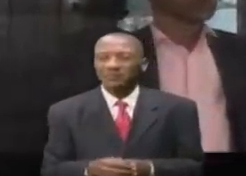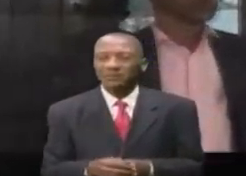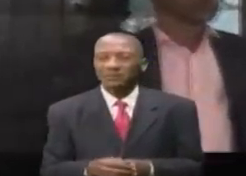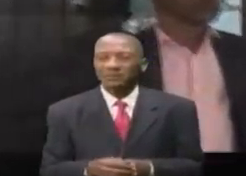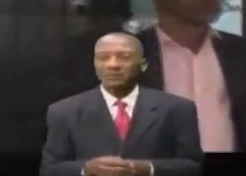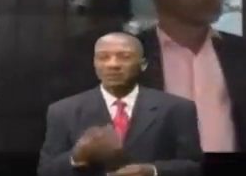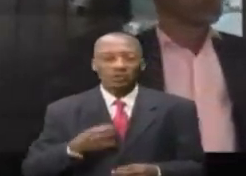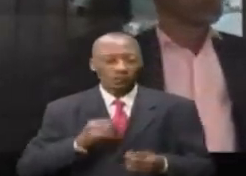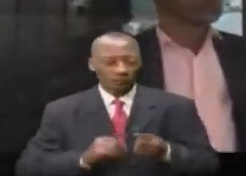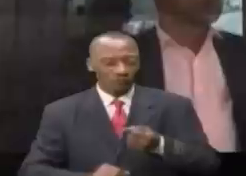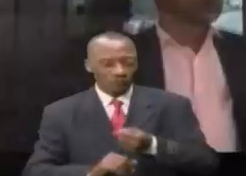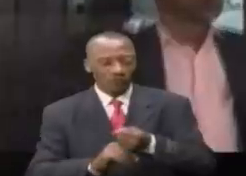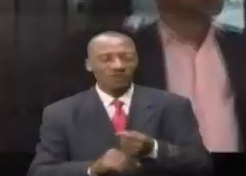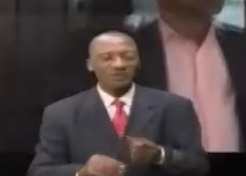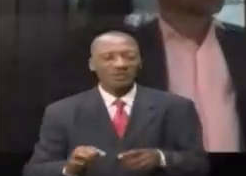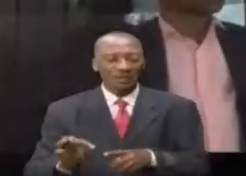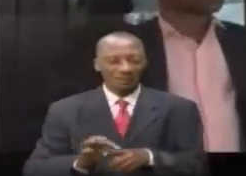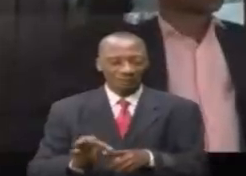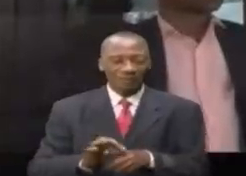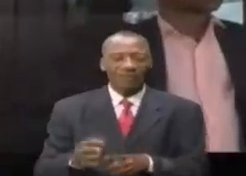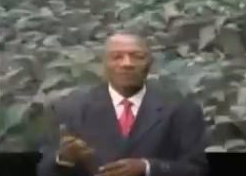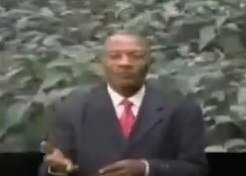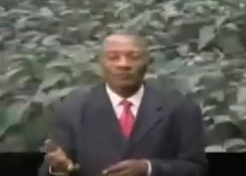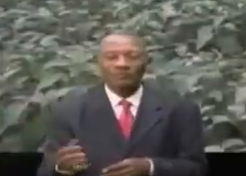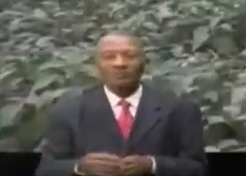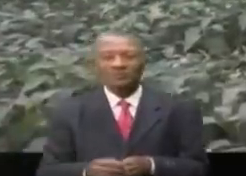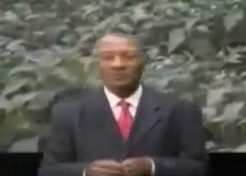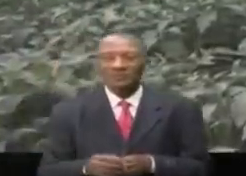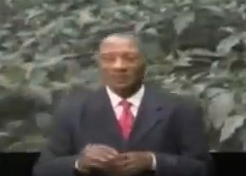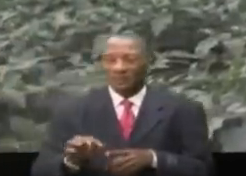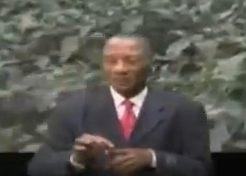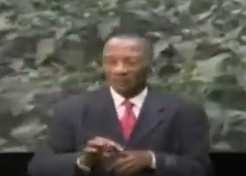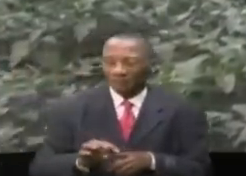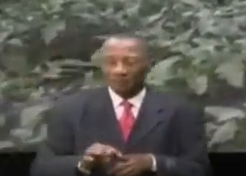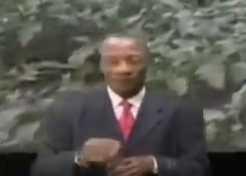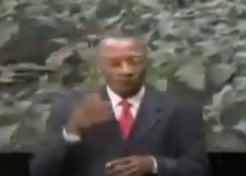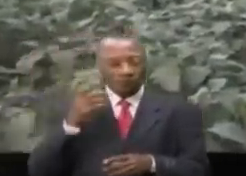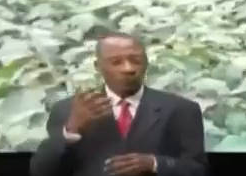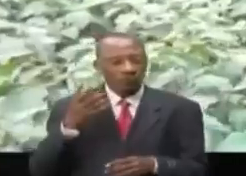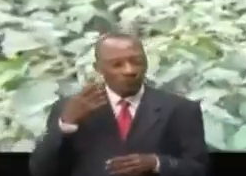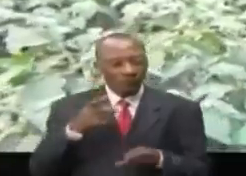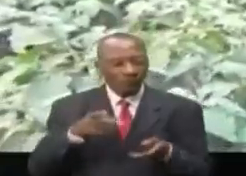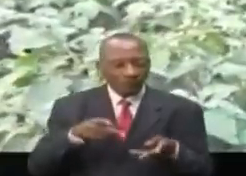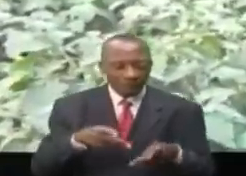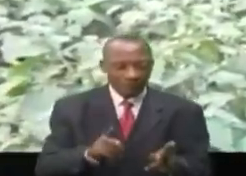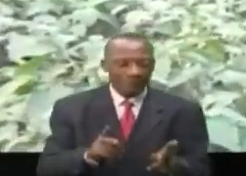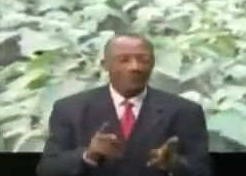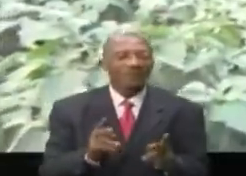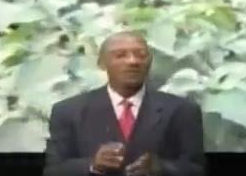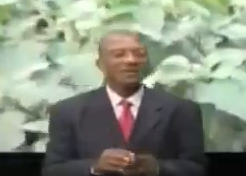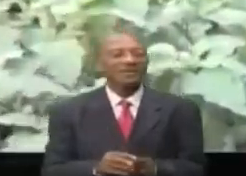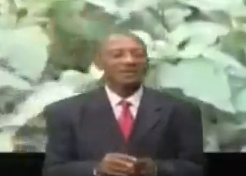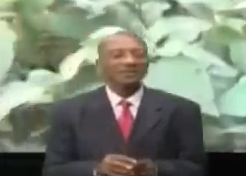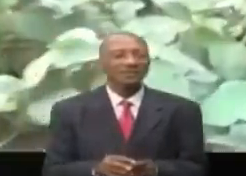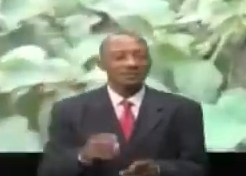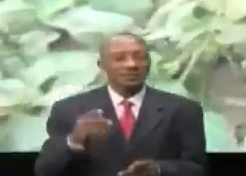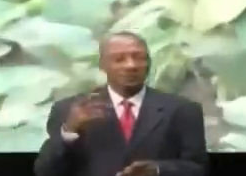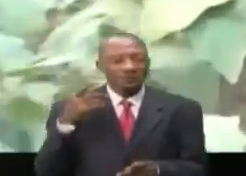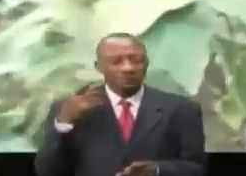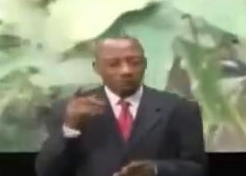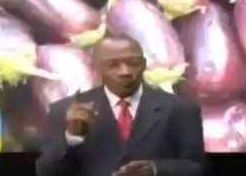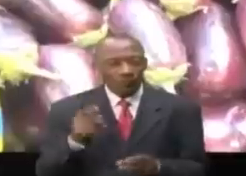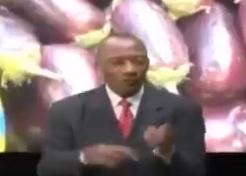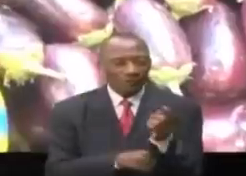sur les paysans, pour qu'ils apprennent la bonne manière de faire l'agriculture dans notre pays. Le président de la